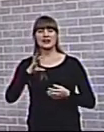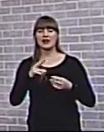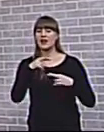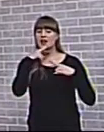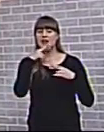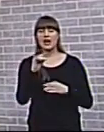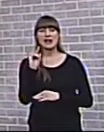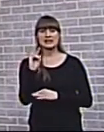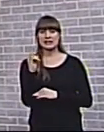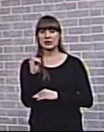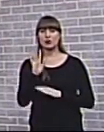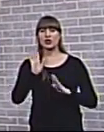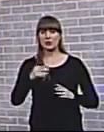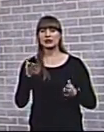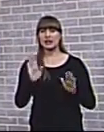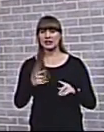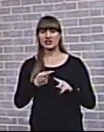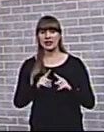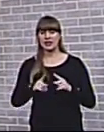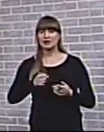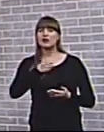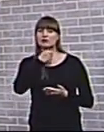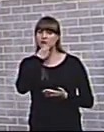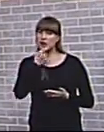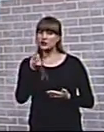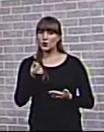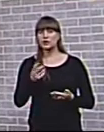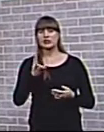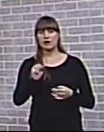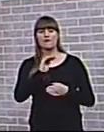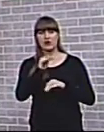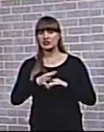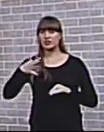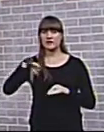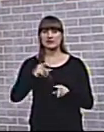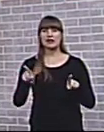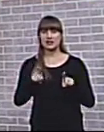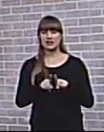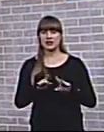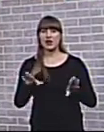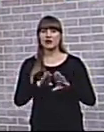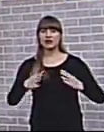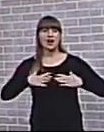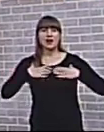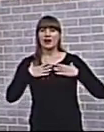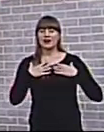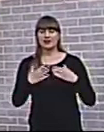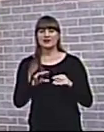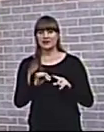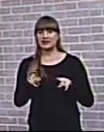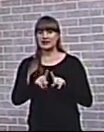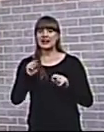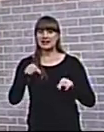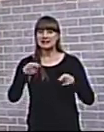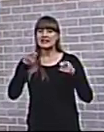Реакция ребенка, пускай даже это уже подросток, она фактически везде одинаковая. Вот такая... То